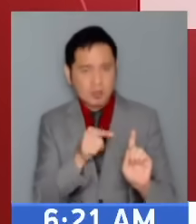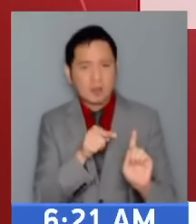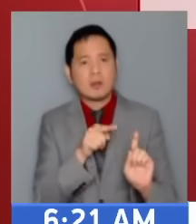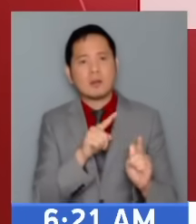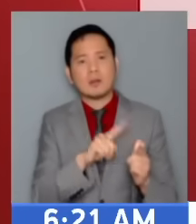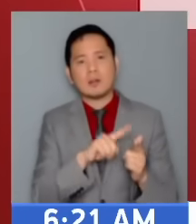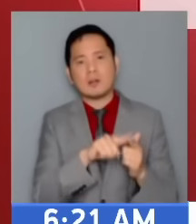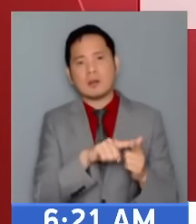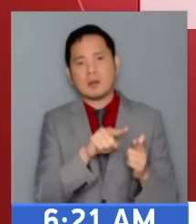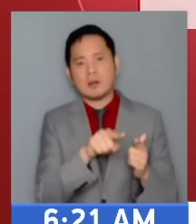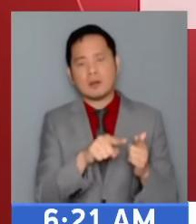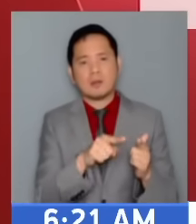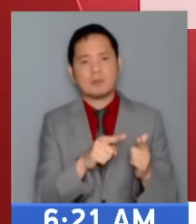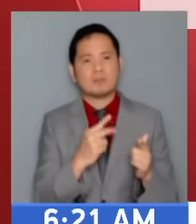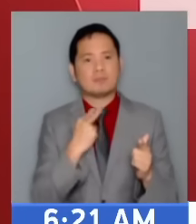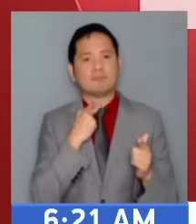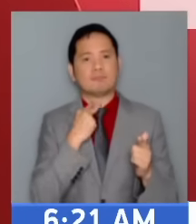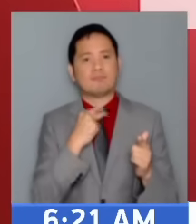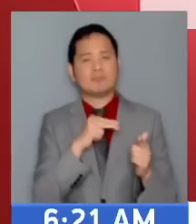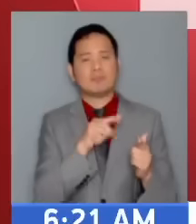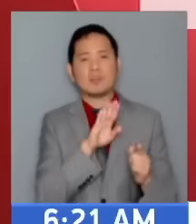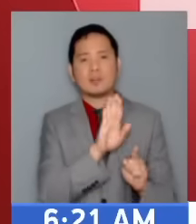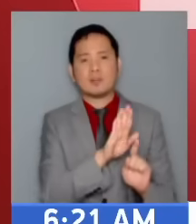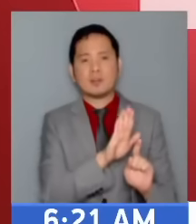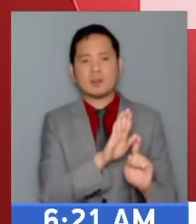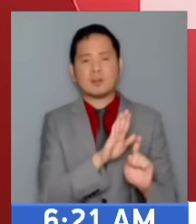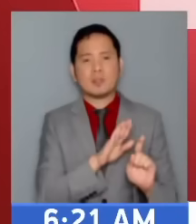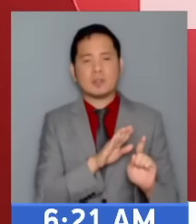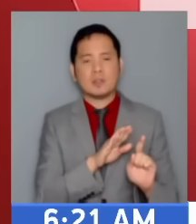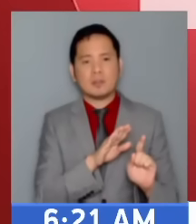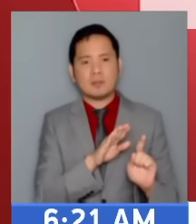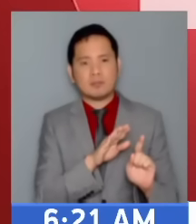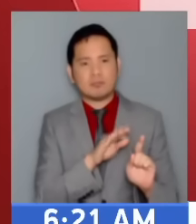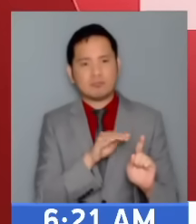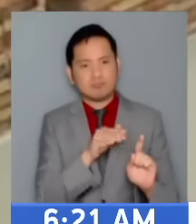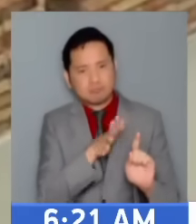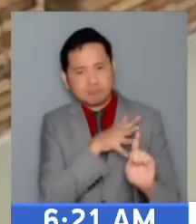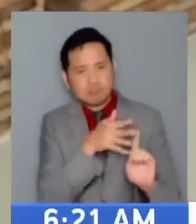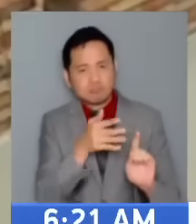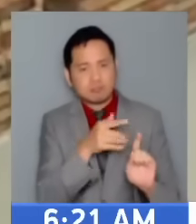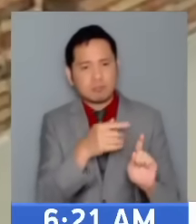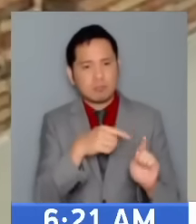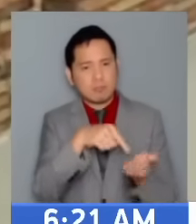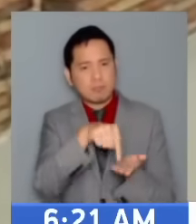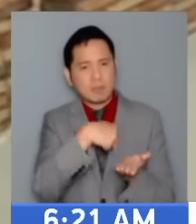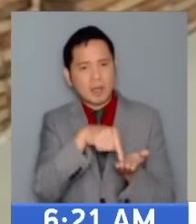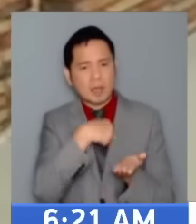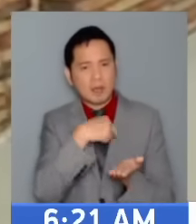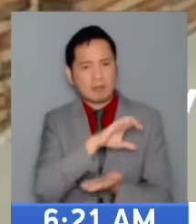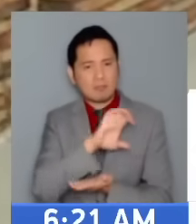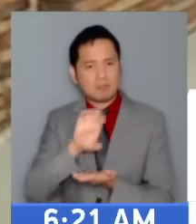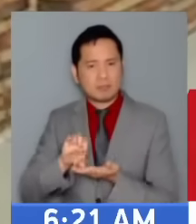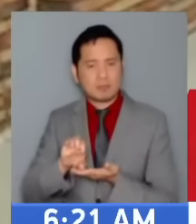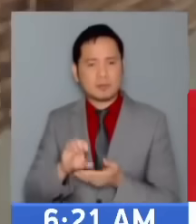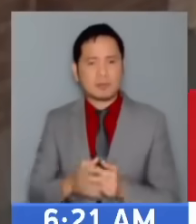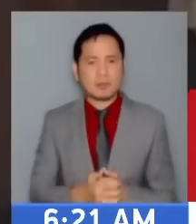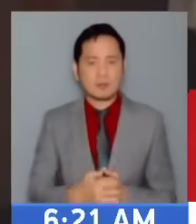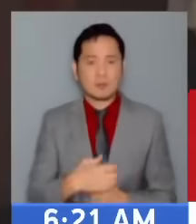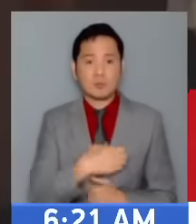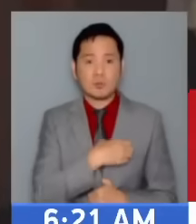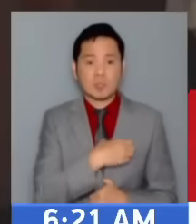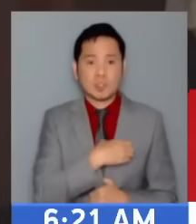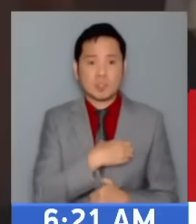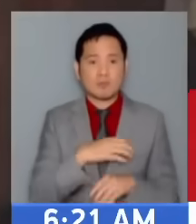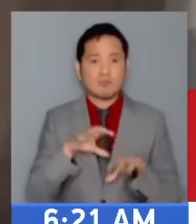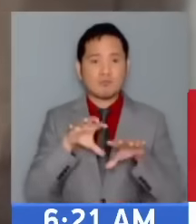mga business ah investment kanya kanya silang fon eh nasabat ng pulisya ang ilang computer unit at